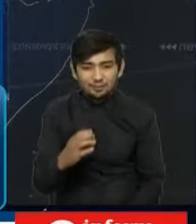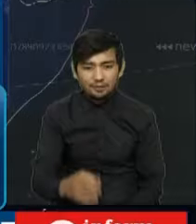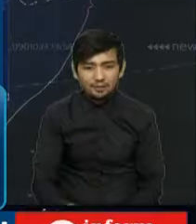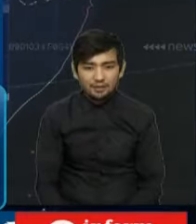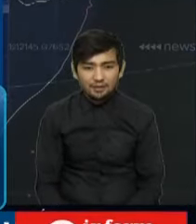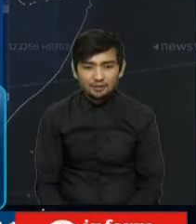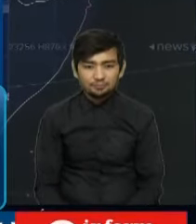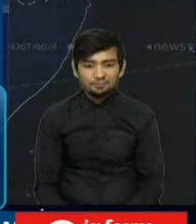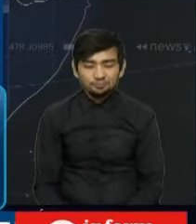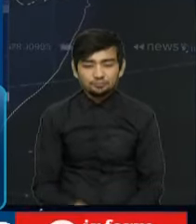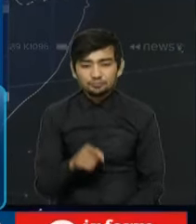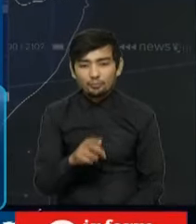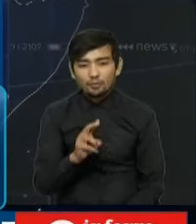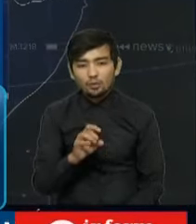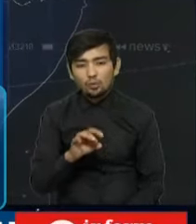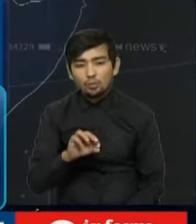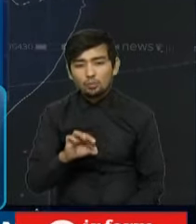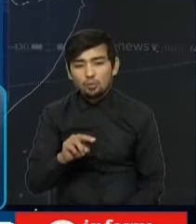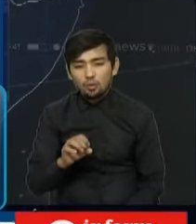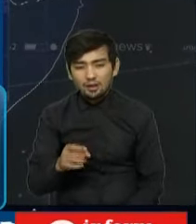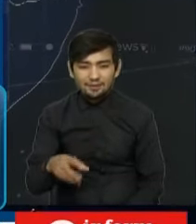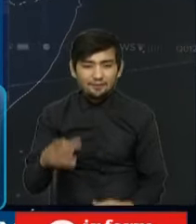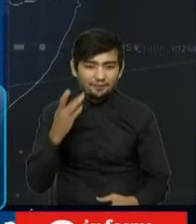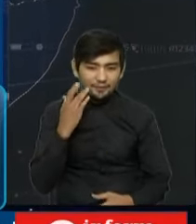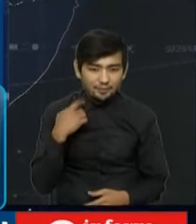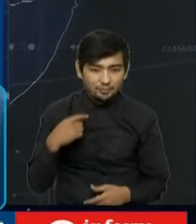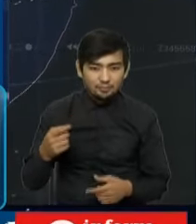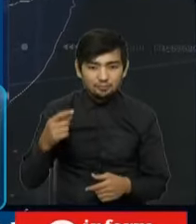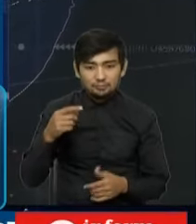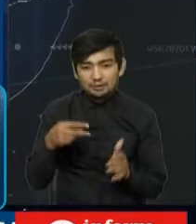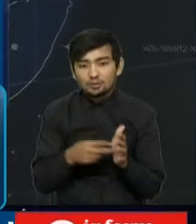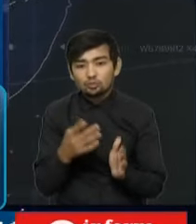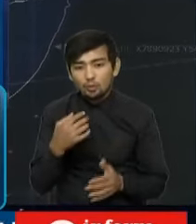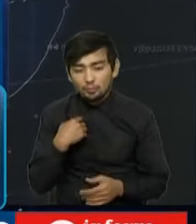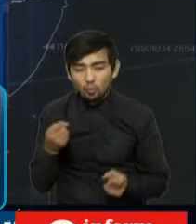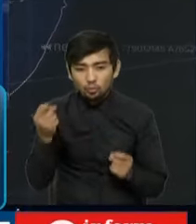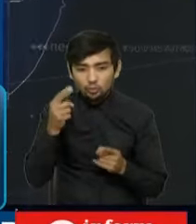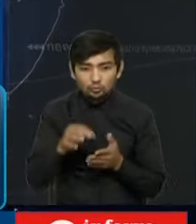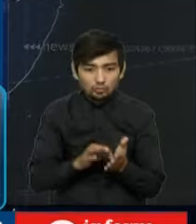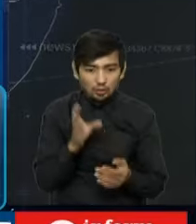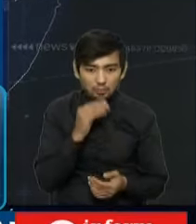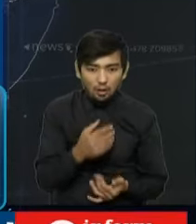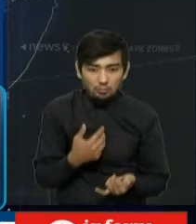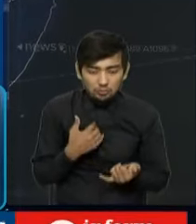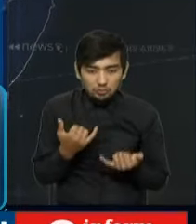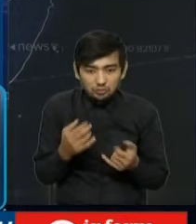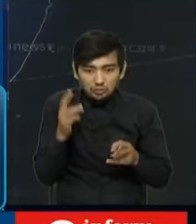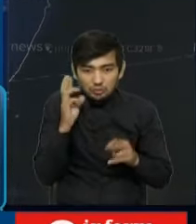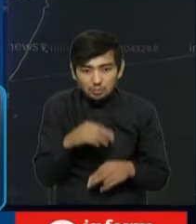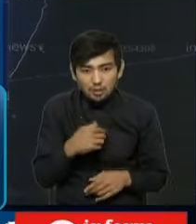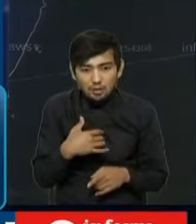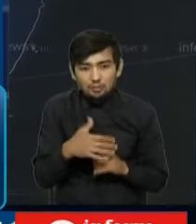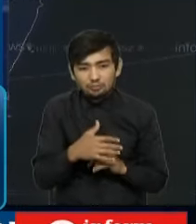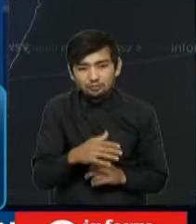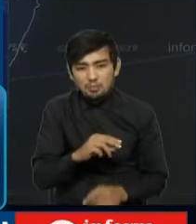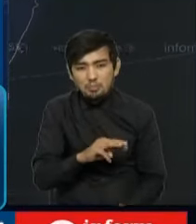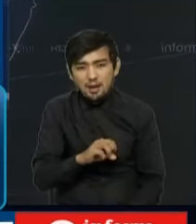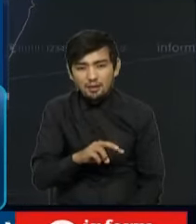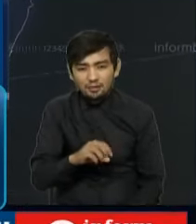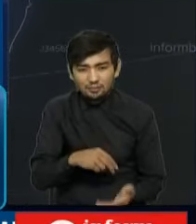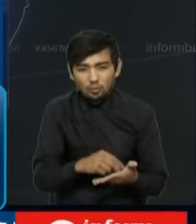всегда являлась ориентиром для всех трейдеров и прочих. Ну, сейчас только мельницы закупают, да и на сушилки возим.